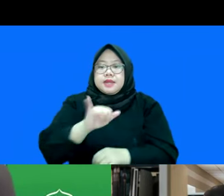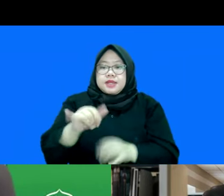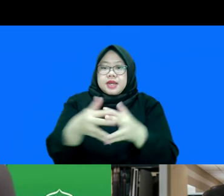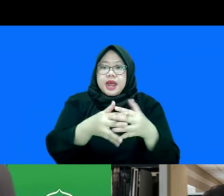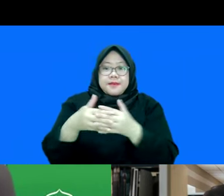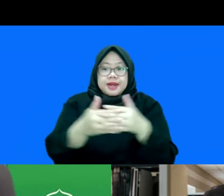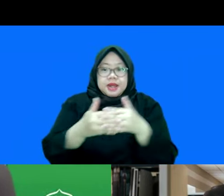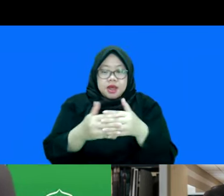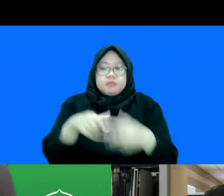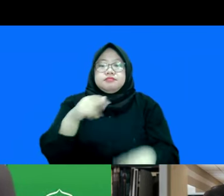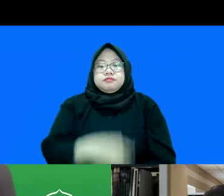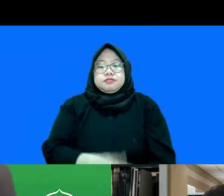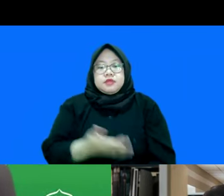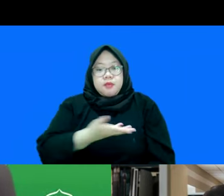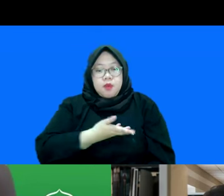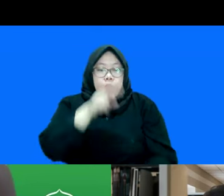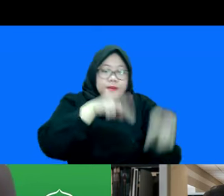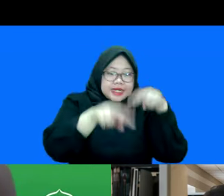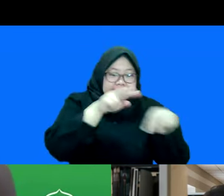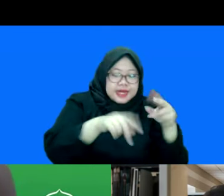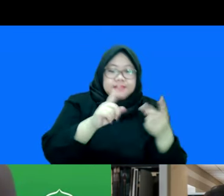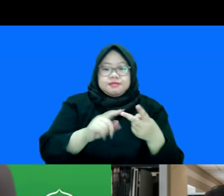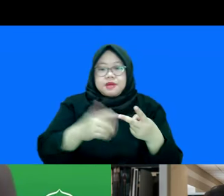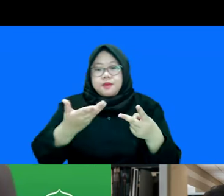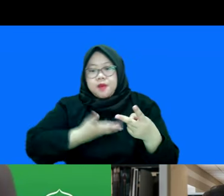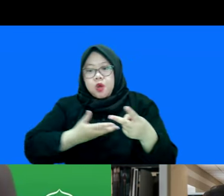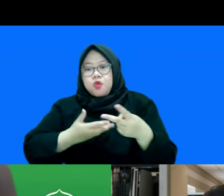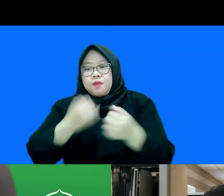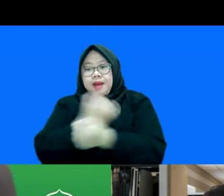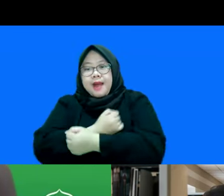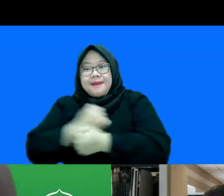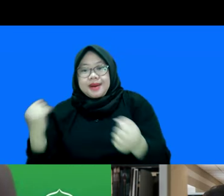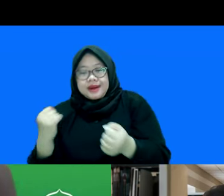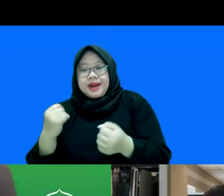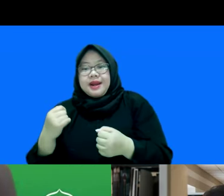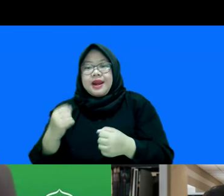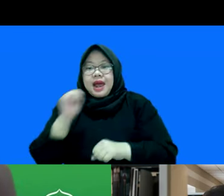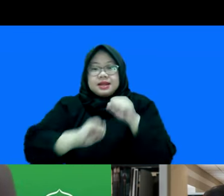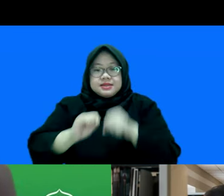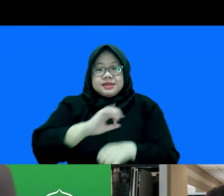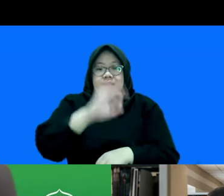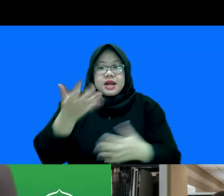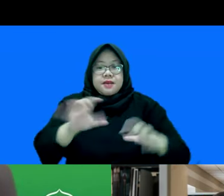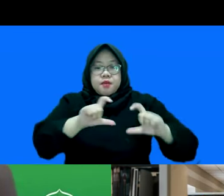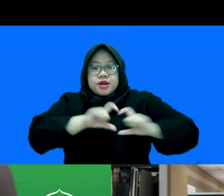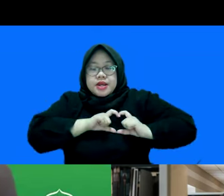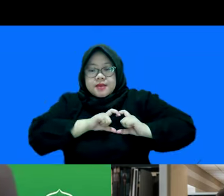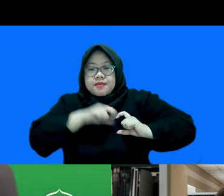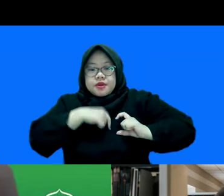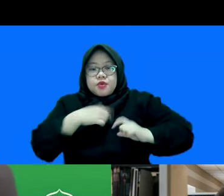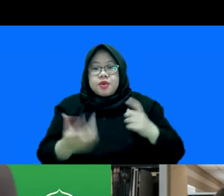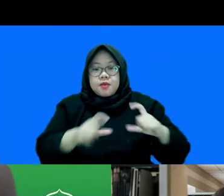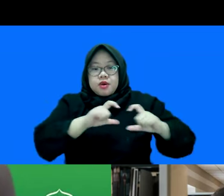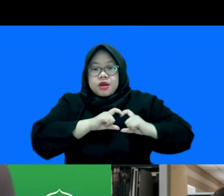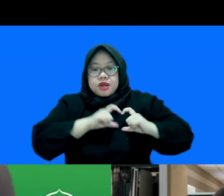dalam konteksnya pemeriksaan, mau dalam konteksnya pengamanan aksi, itu yang namanya bodycam. Bahkan bodycam itu bagian